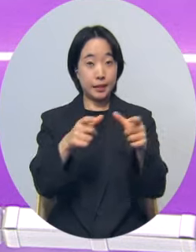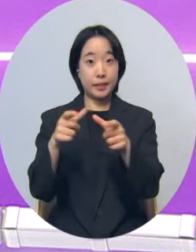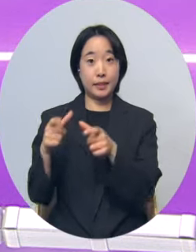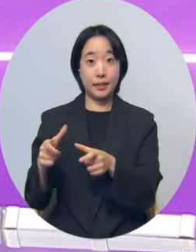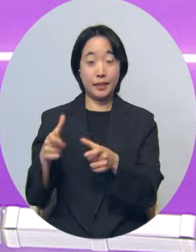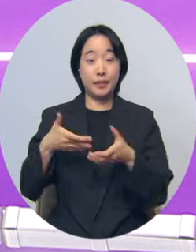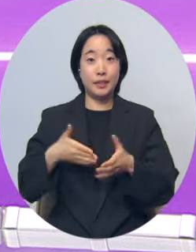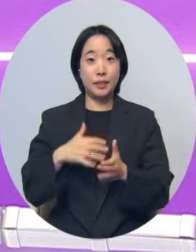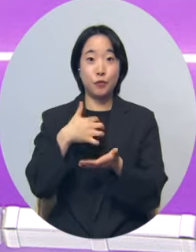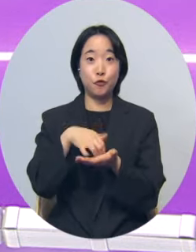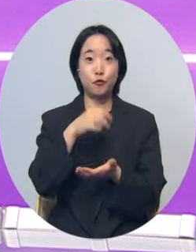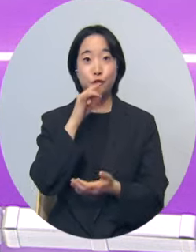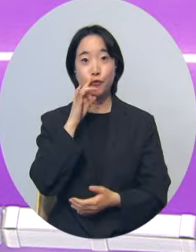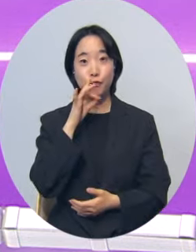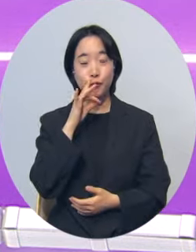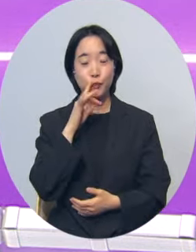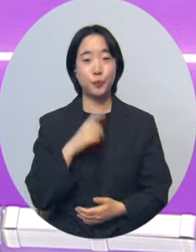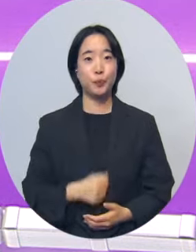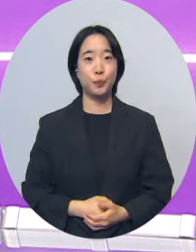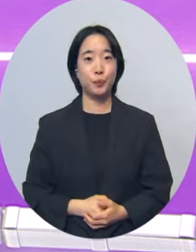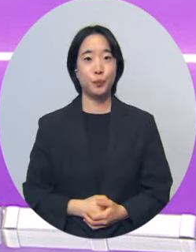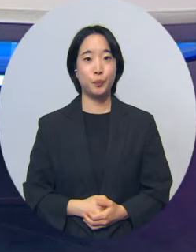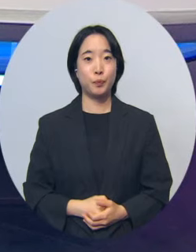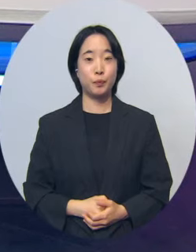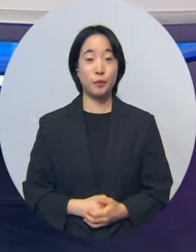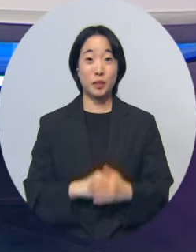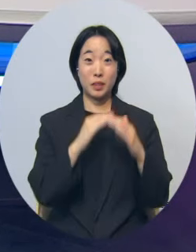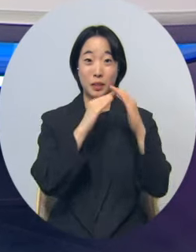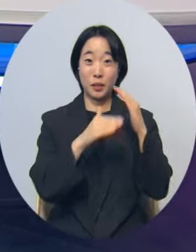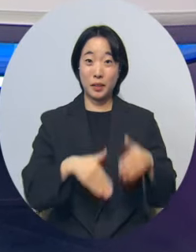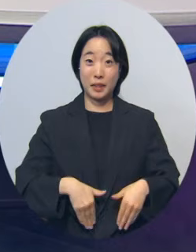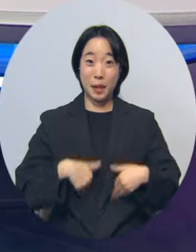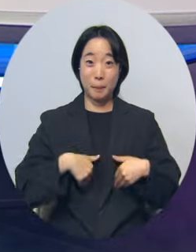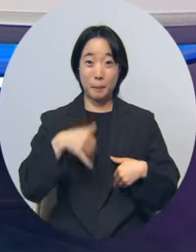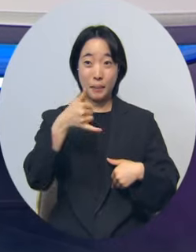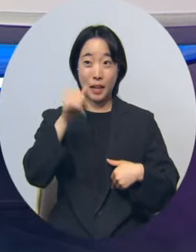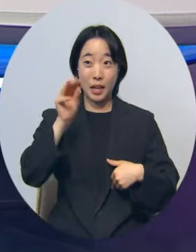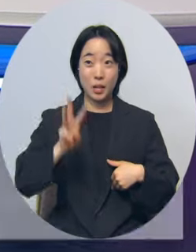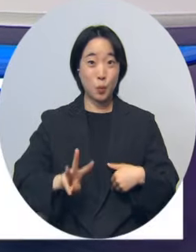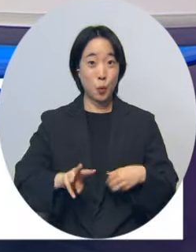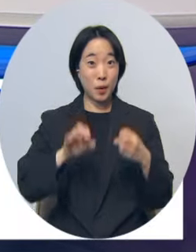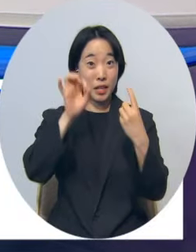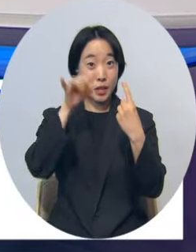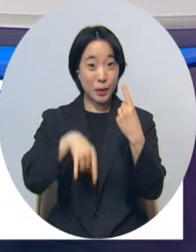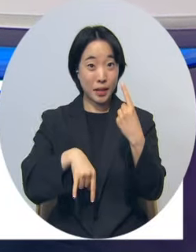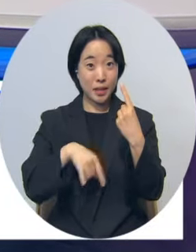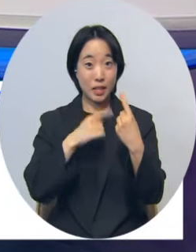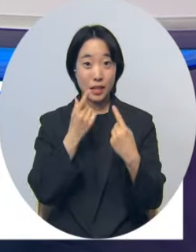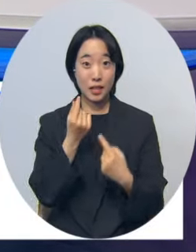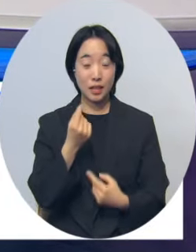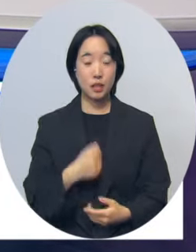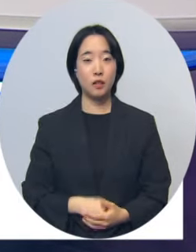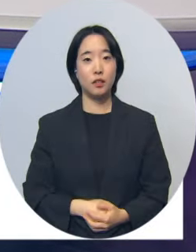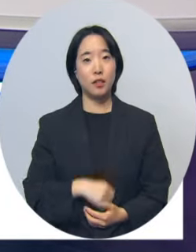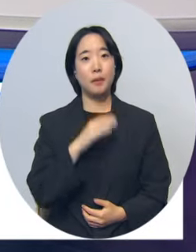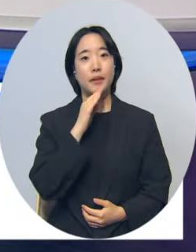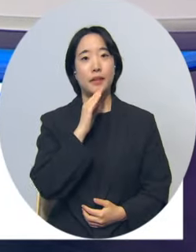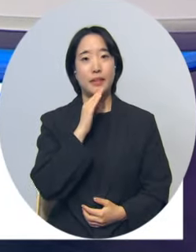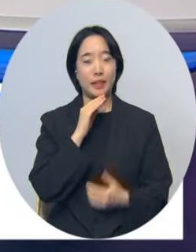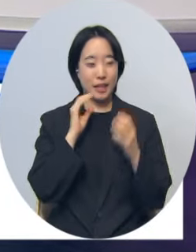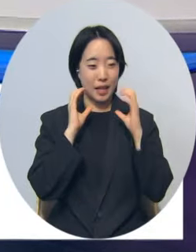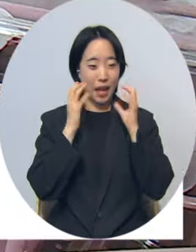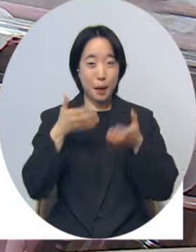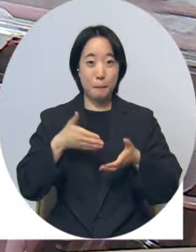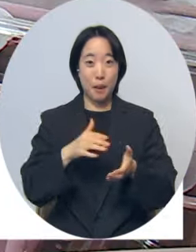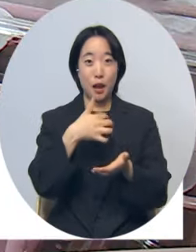궁금한데요. 최 기자, 이 시도별 합계 출산율은 전남하고 세종이 높게 나왔다고요? 네, 맞습니다. 시도별 합계 출산율은